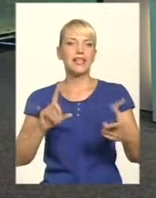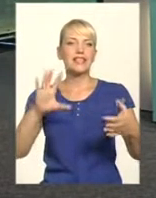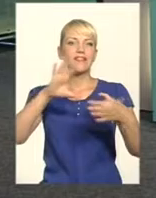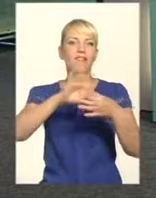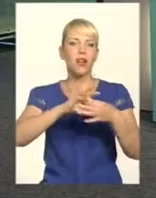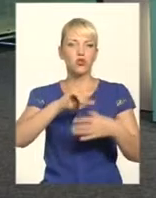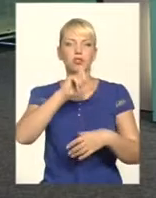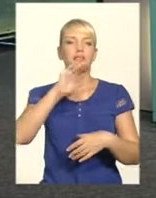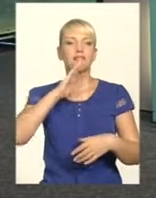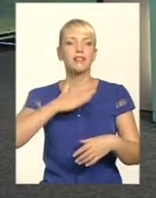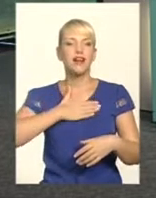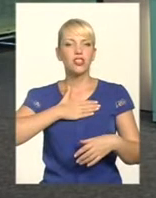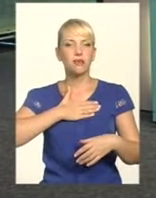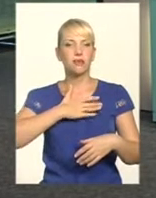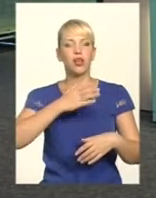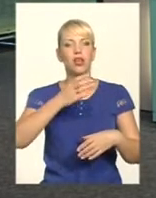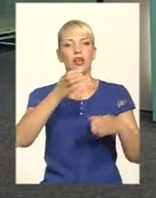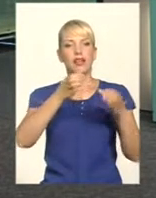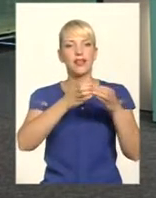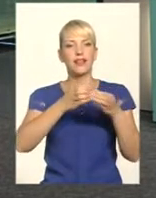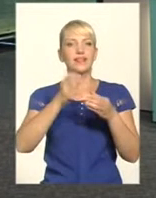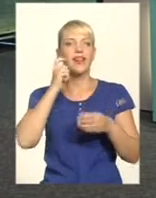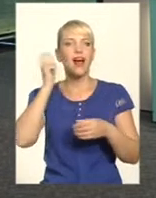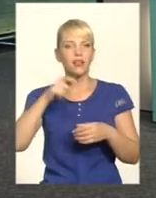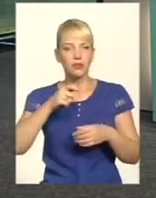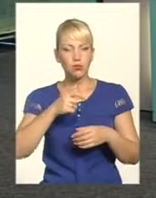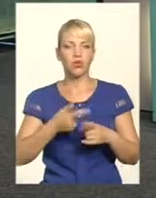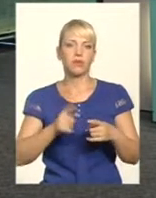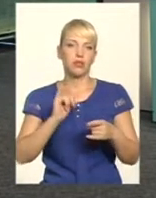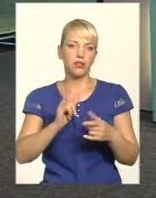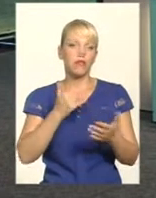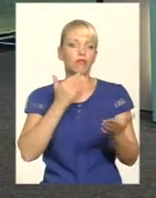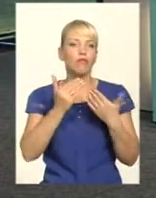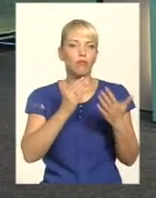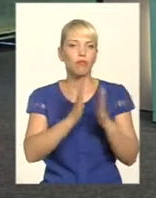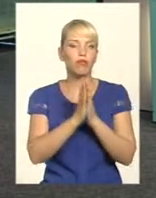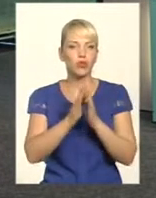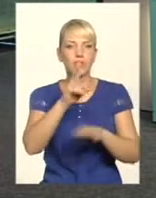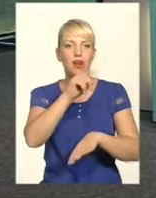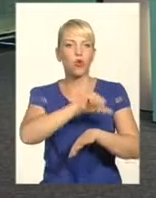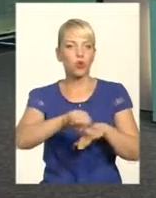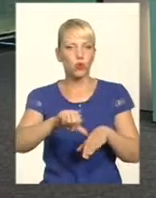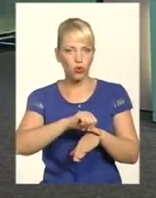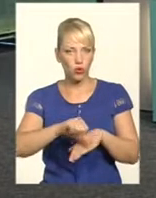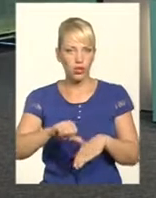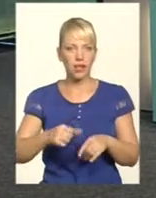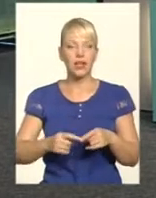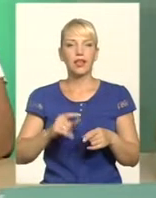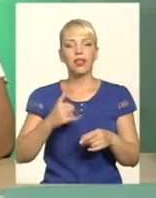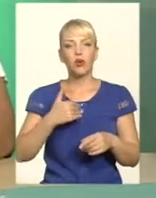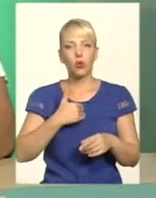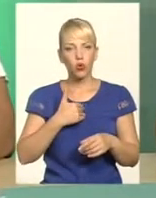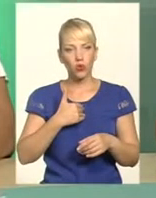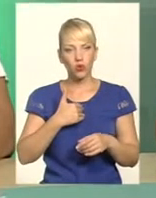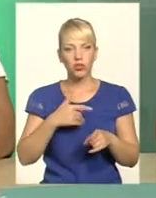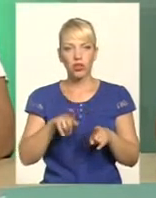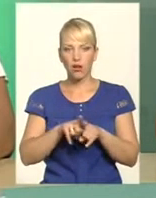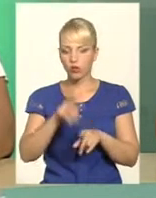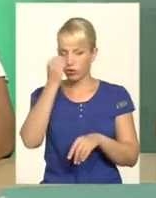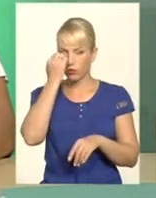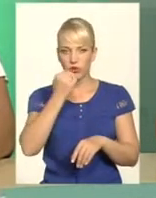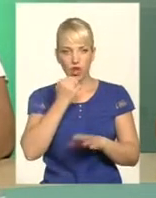за кордоном, їх підключати, просити, щоб вони включались. В місцеві ходити організації, в Хмельницькому, до речі, хочу